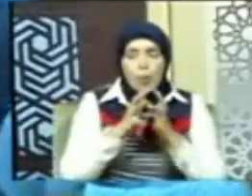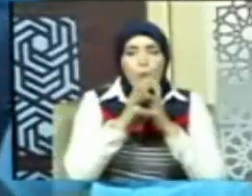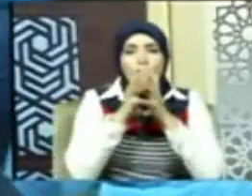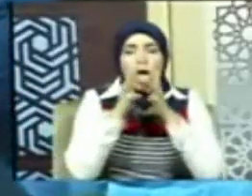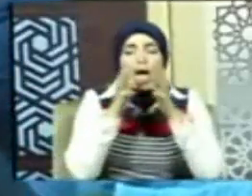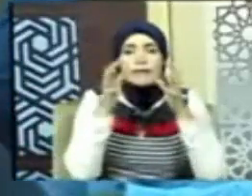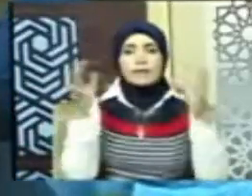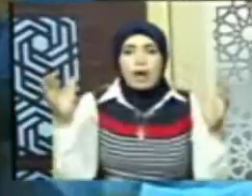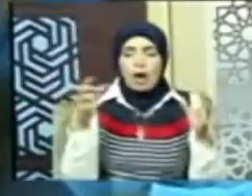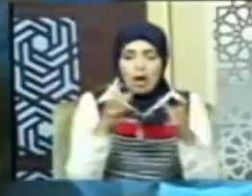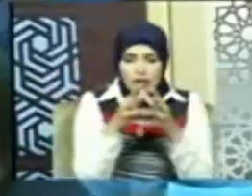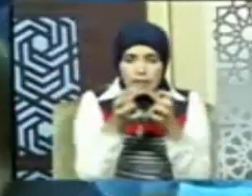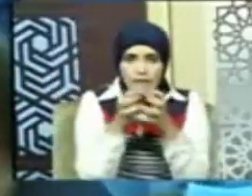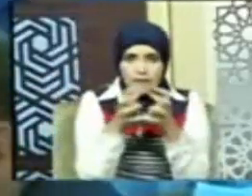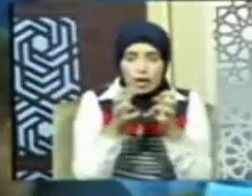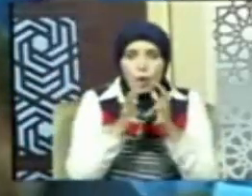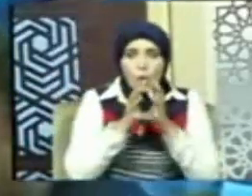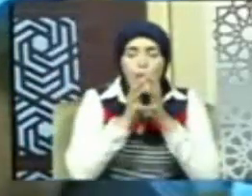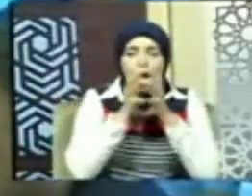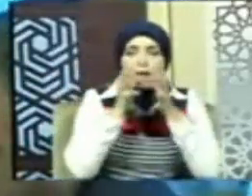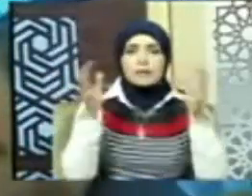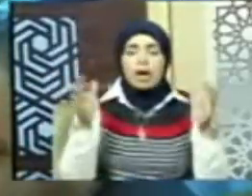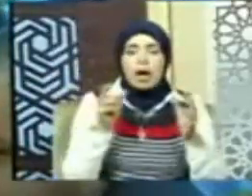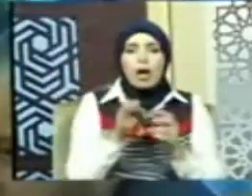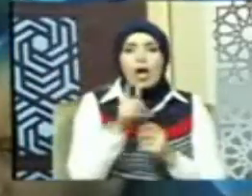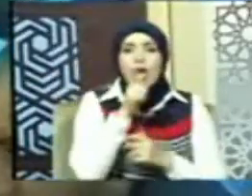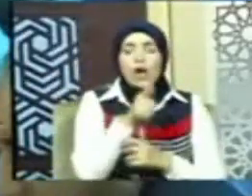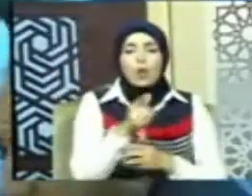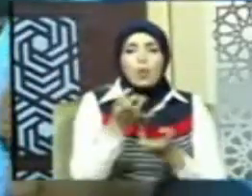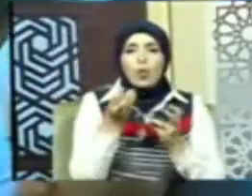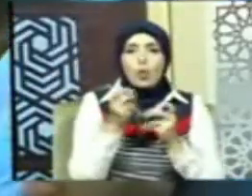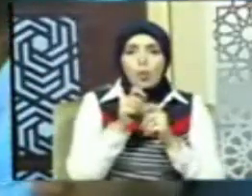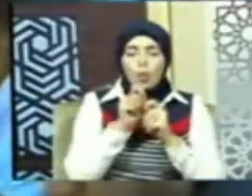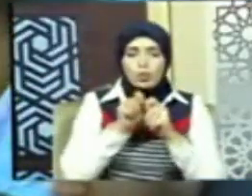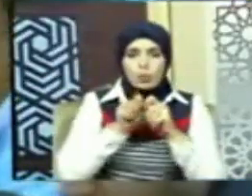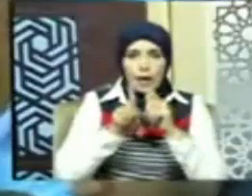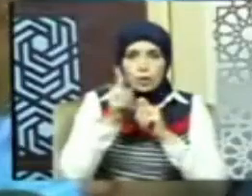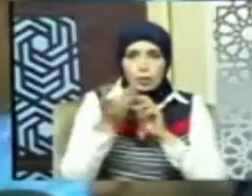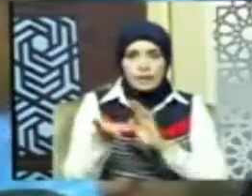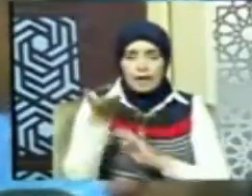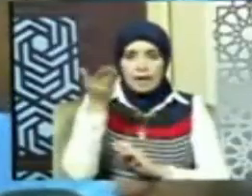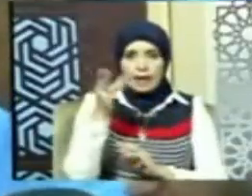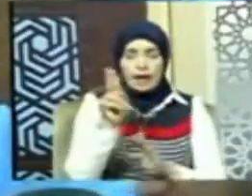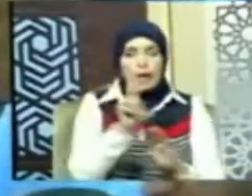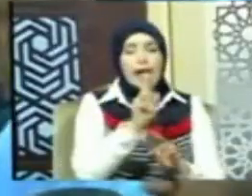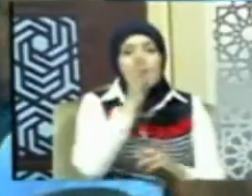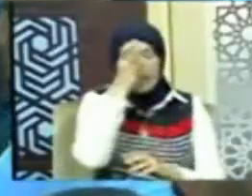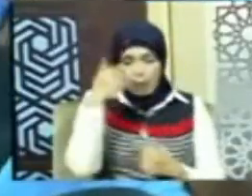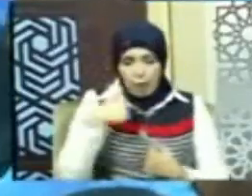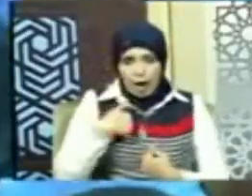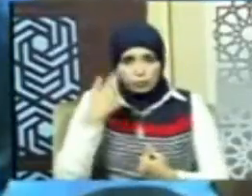ذلك. فعندما يقول الحق سبحانه وتعالى: فاسألوا أهل الذكر،